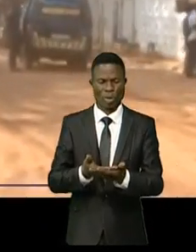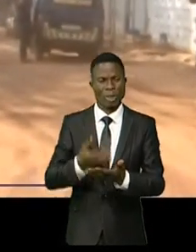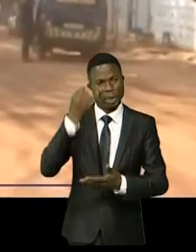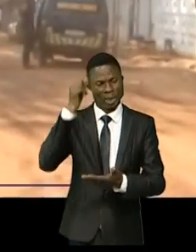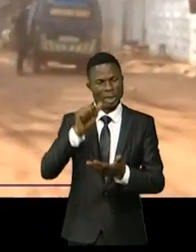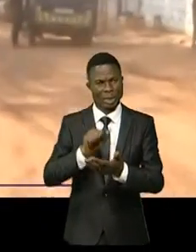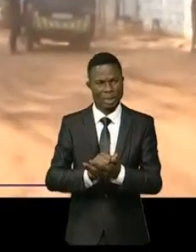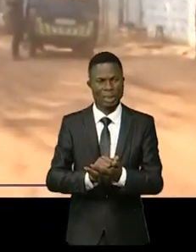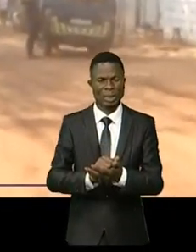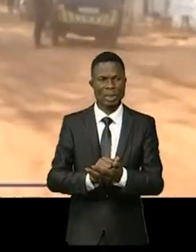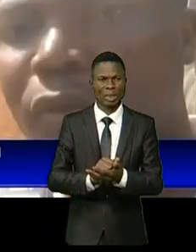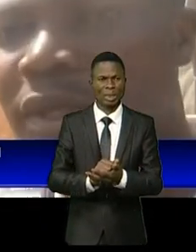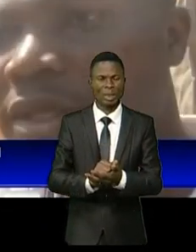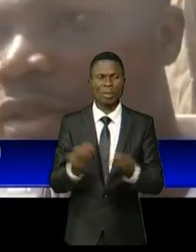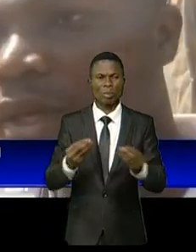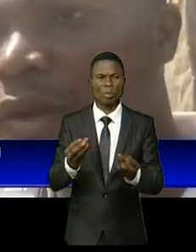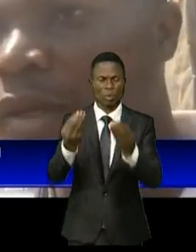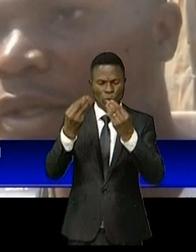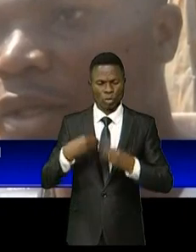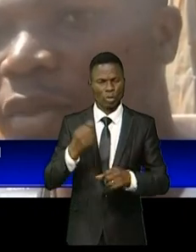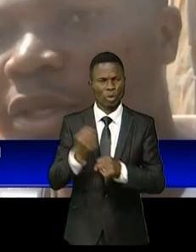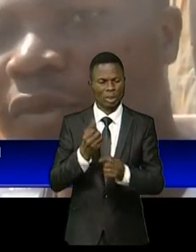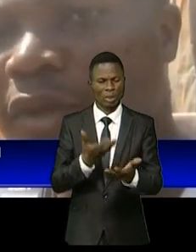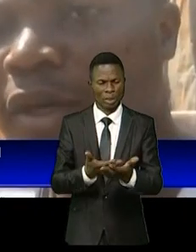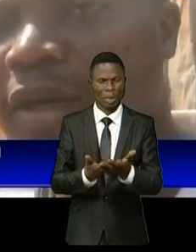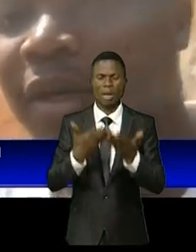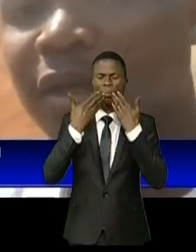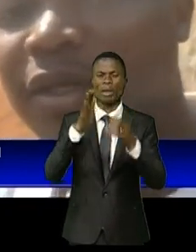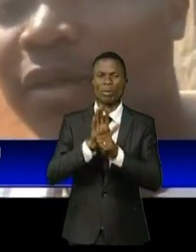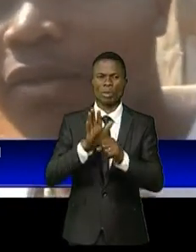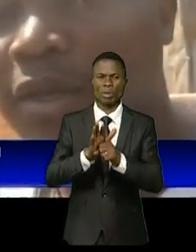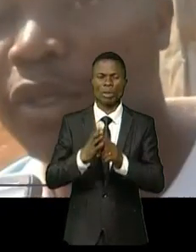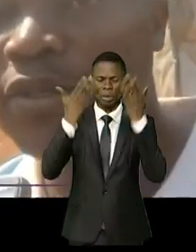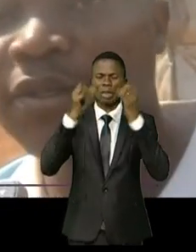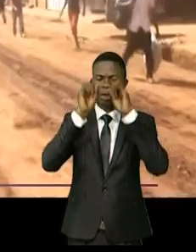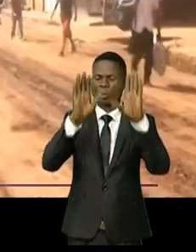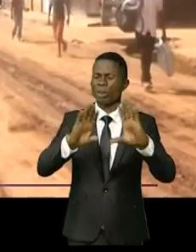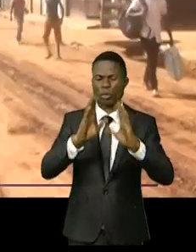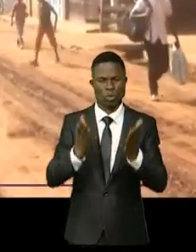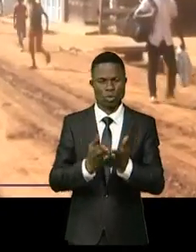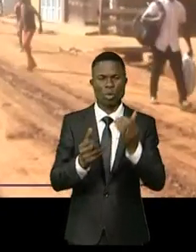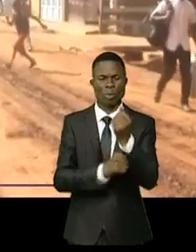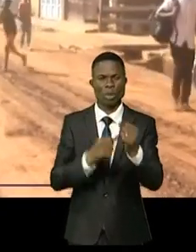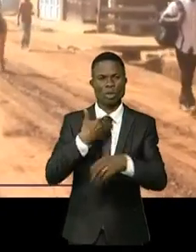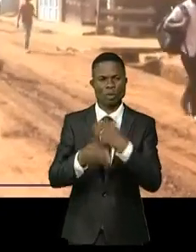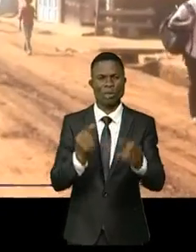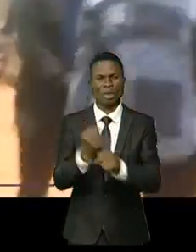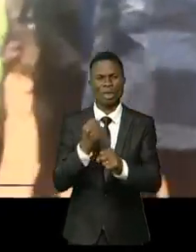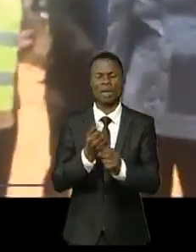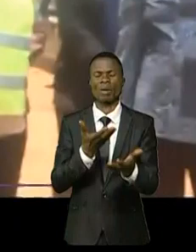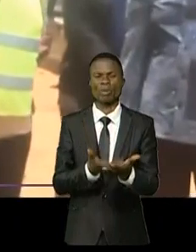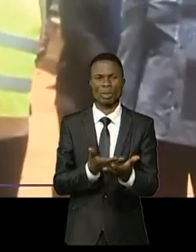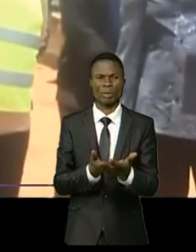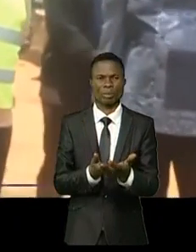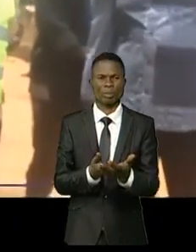de nous avoir accordé ce travail. Je remercie vraiment que Dieu leur bénisse. Sous la conduite du directeur général